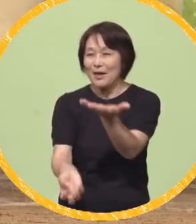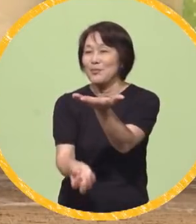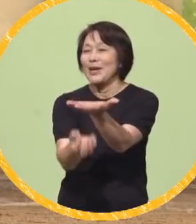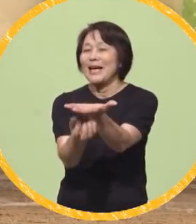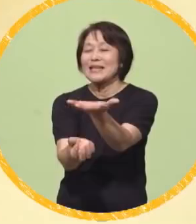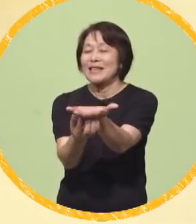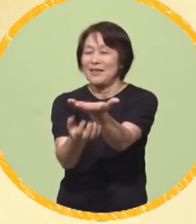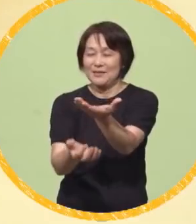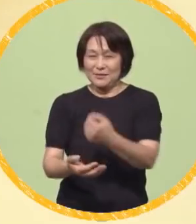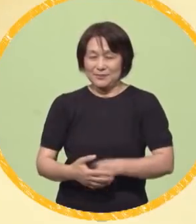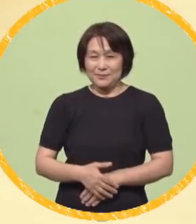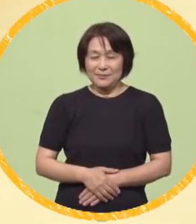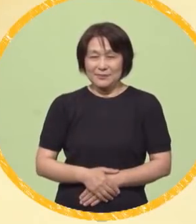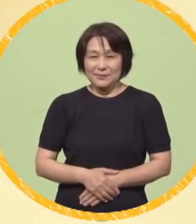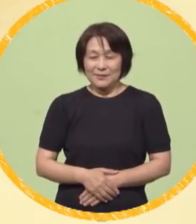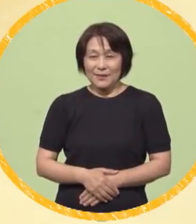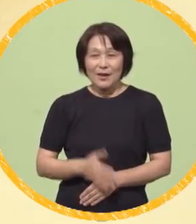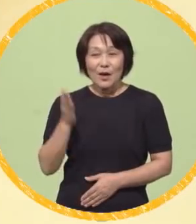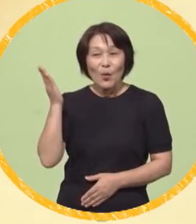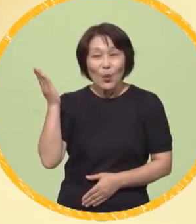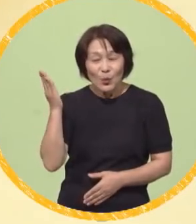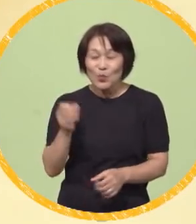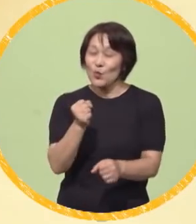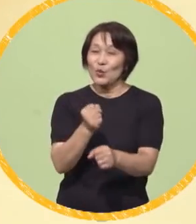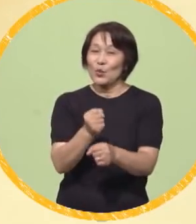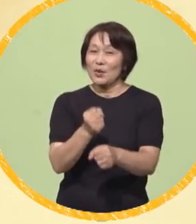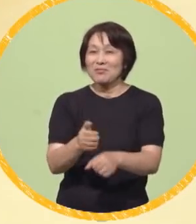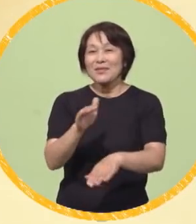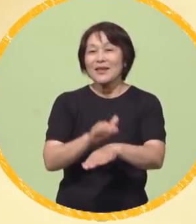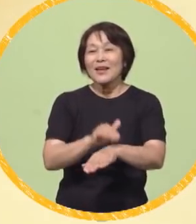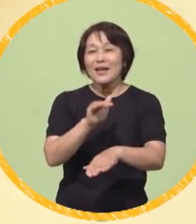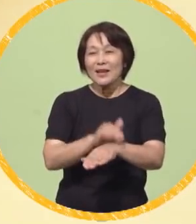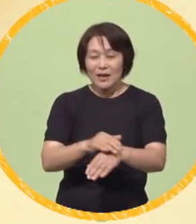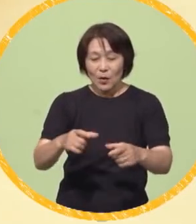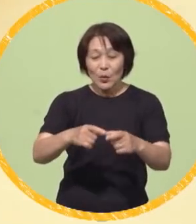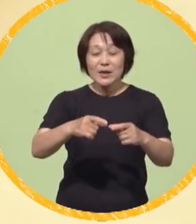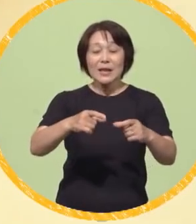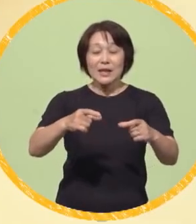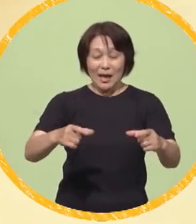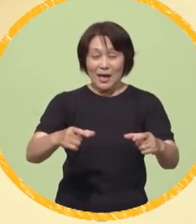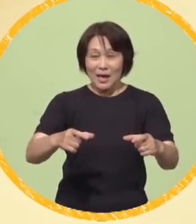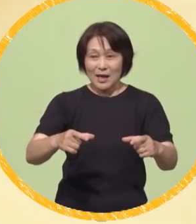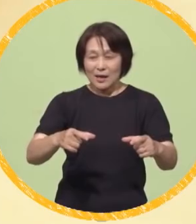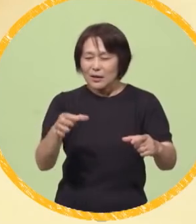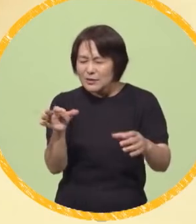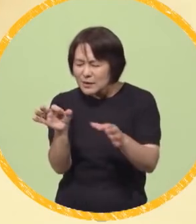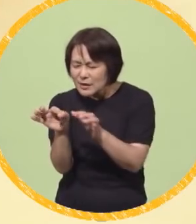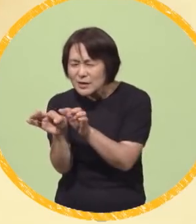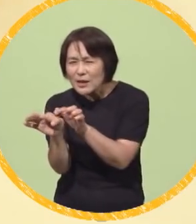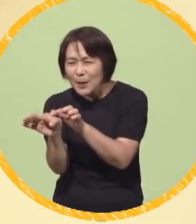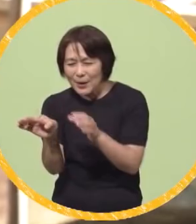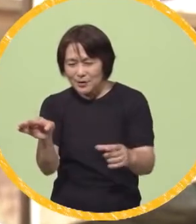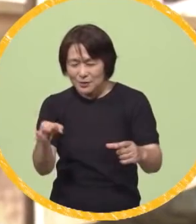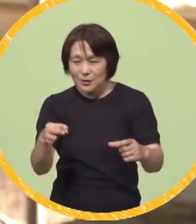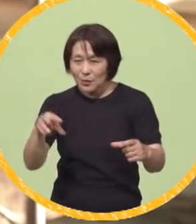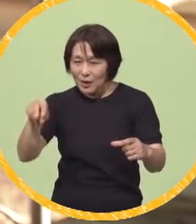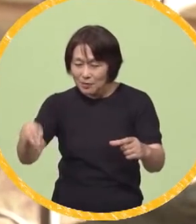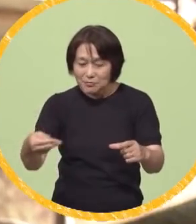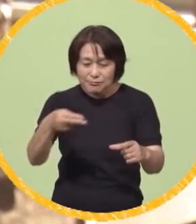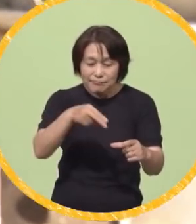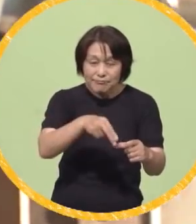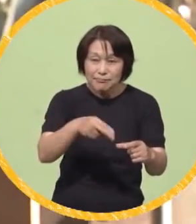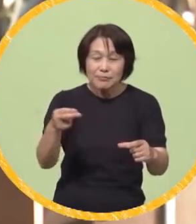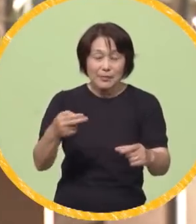焼いて一つの、ガラスにするという。大きい板とちっちゃいパーツで。 ち